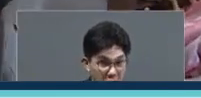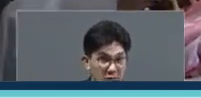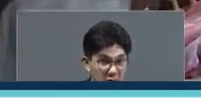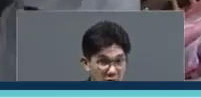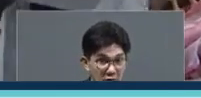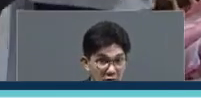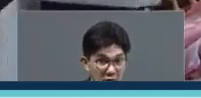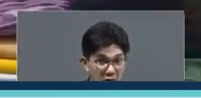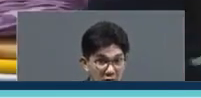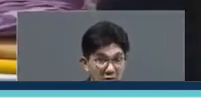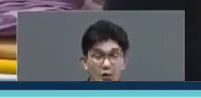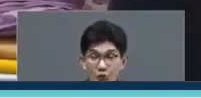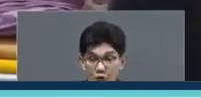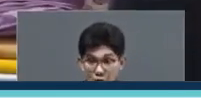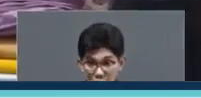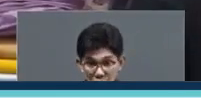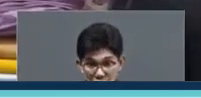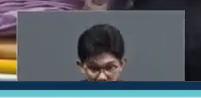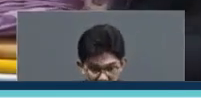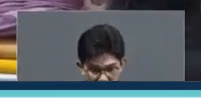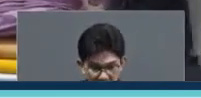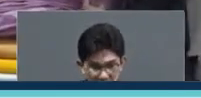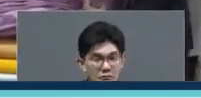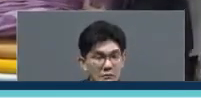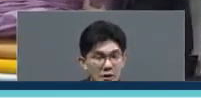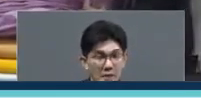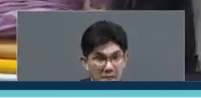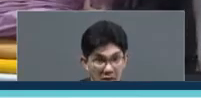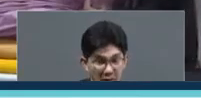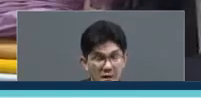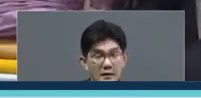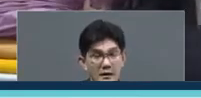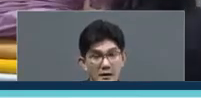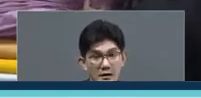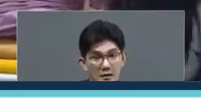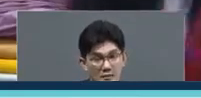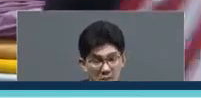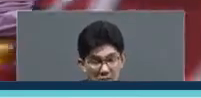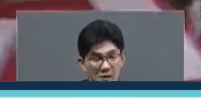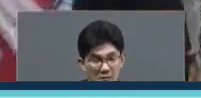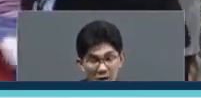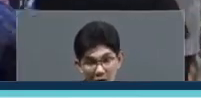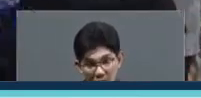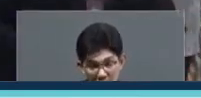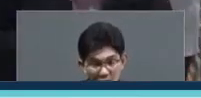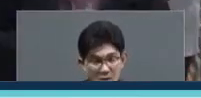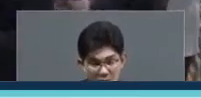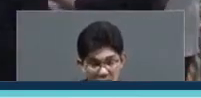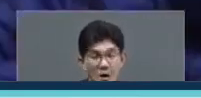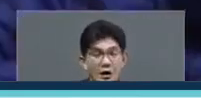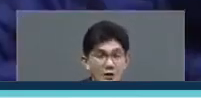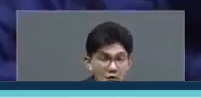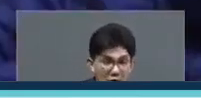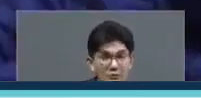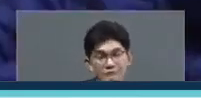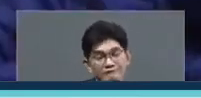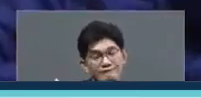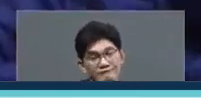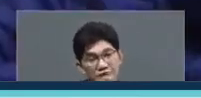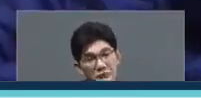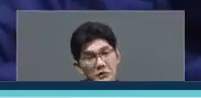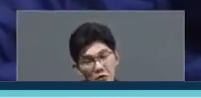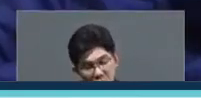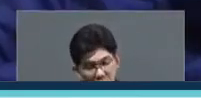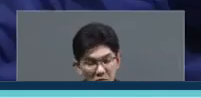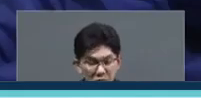างการผู้สนใจสามารถเข้าร่วมกิจกรรมและเลือกซื้อสินค้ามากกว่า 2,000 บูธรวมถึงการแสดงของศิลปิน